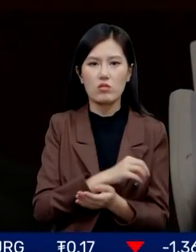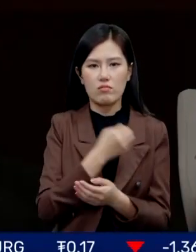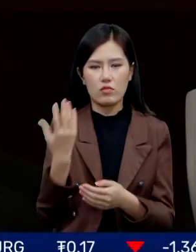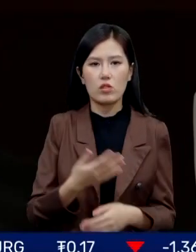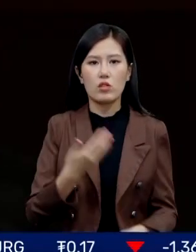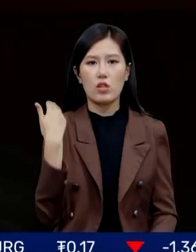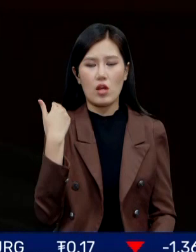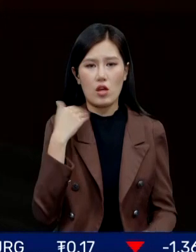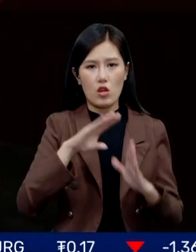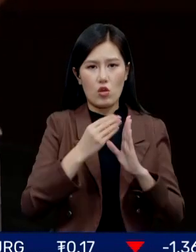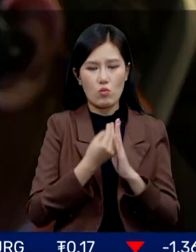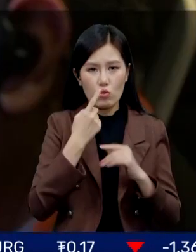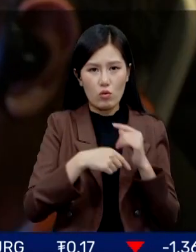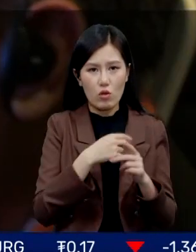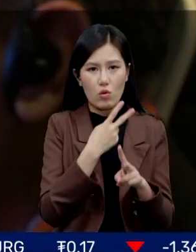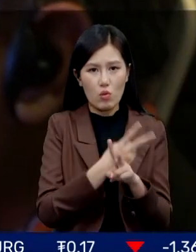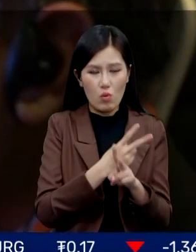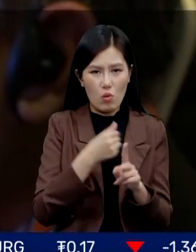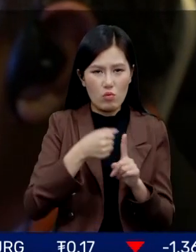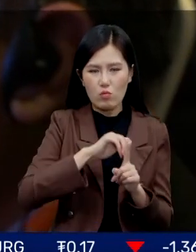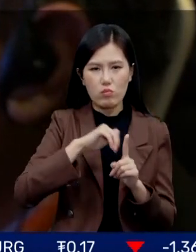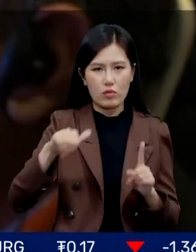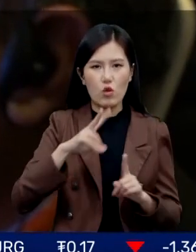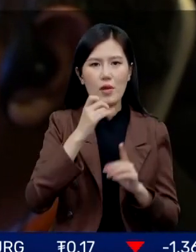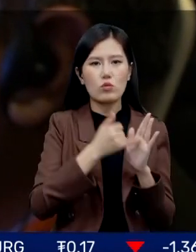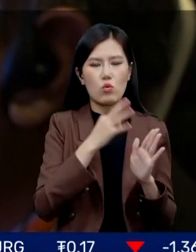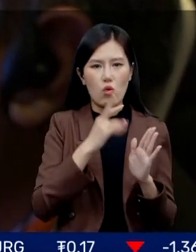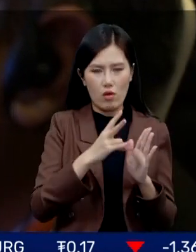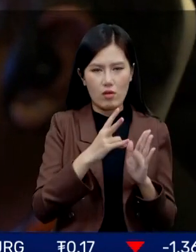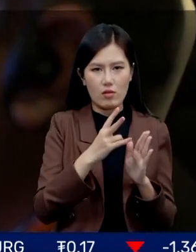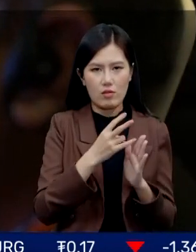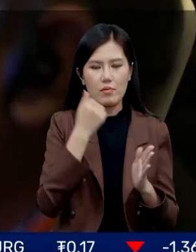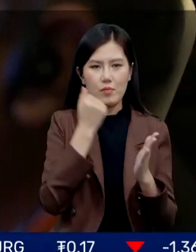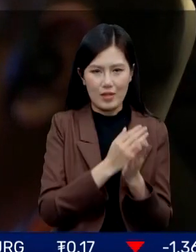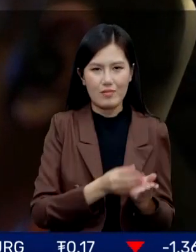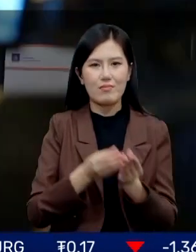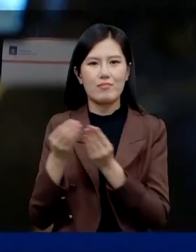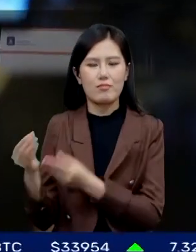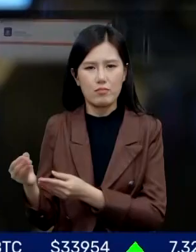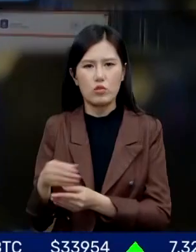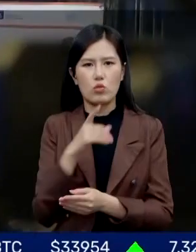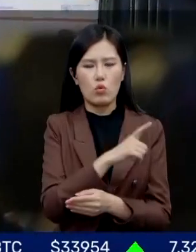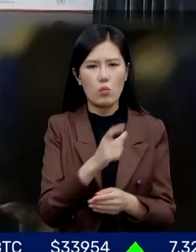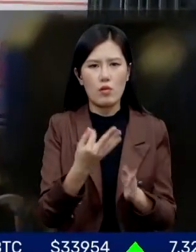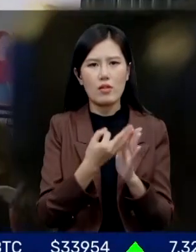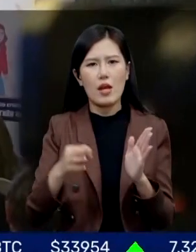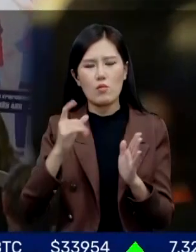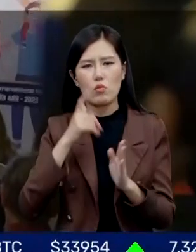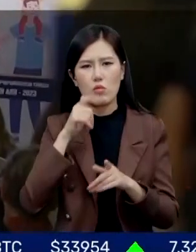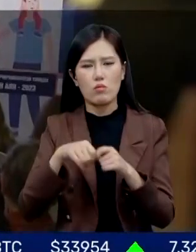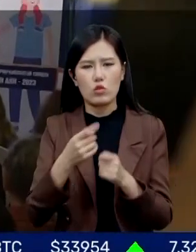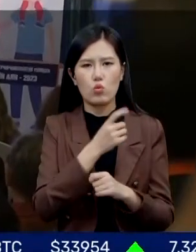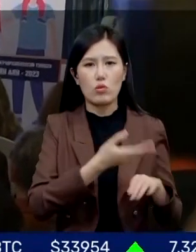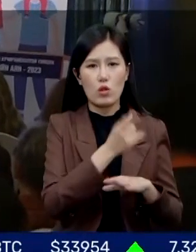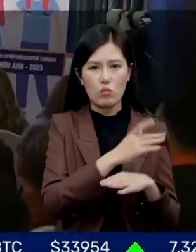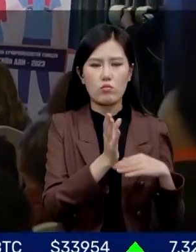онд батлагдсан. За үүнээс хойш гэр бүлийн хүчирхийллийн улмаас 100 хүн амиа алдаж 800 гаруй хүн гэмтэж бэрсэн гэлээ. Энэ чиглэлд олон улсын байгууллагууд